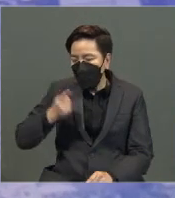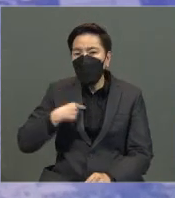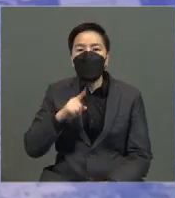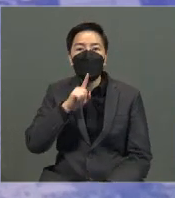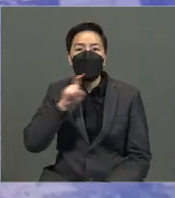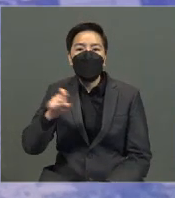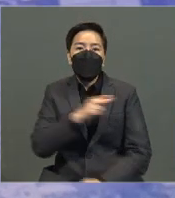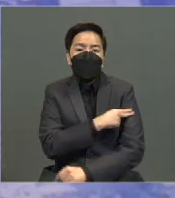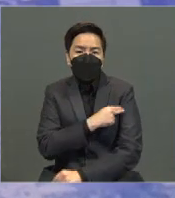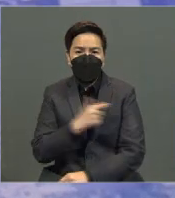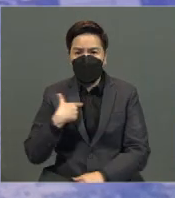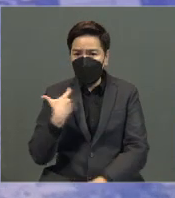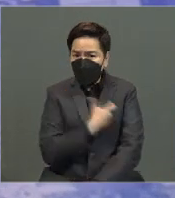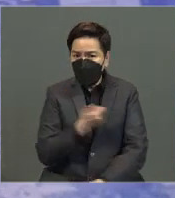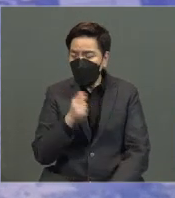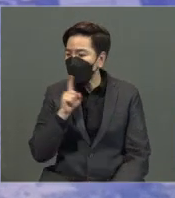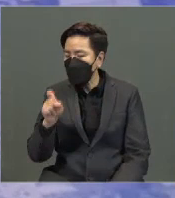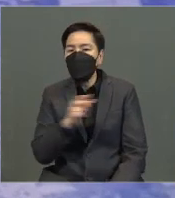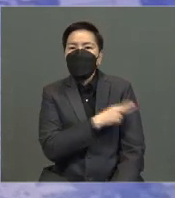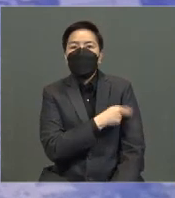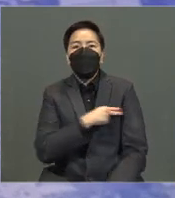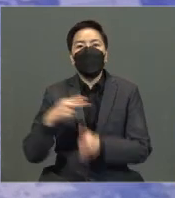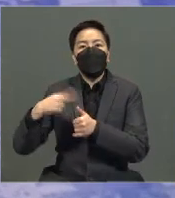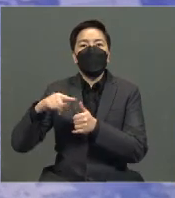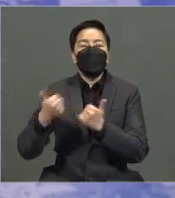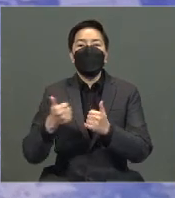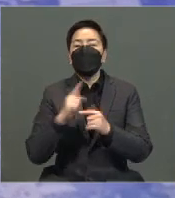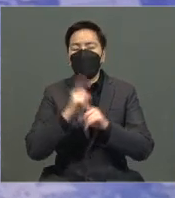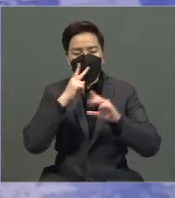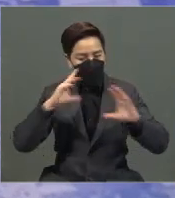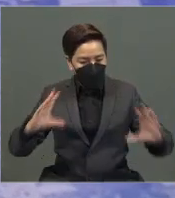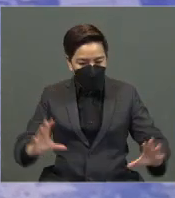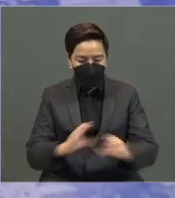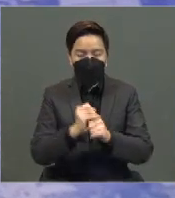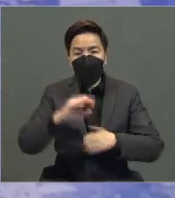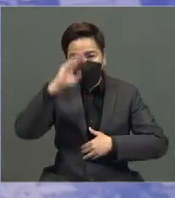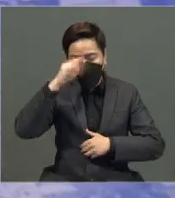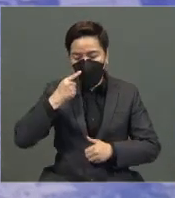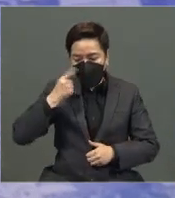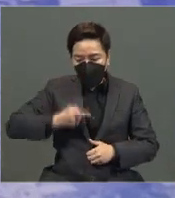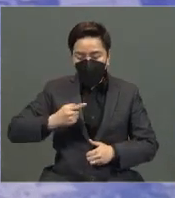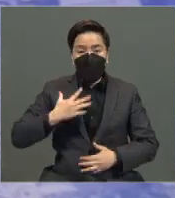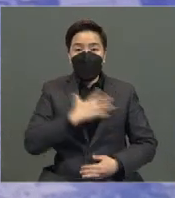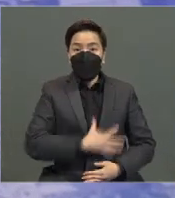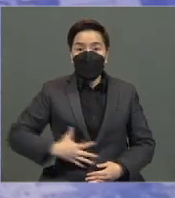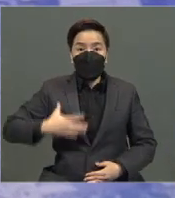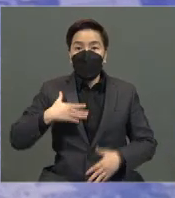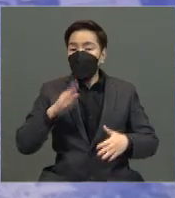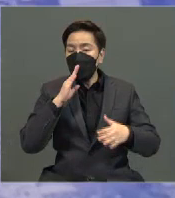ามารถขอคำปรึกษาเพิ่มเติมได้นะครับแต่โดยรวมโดยส่วนใหญ่เกือบทุกกรณีของโรคประจำตัวถ้าไม่ได้มีอา